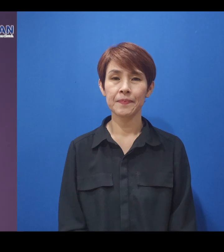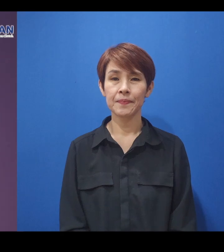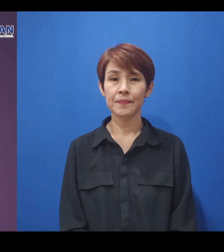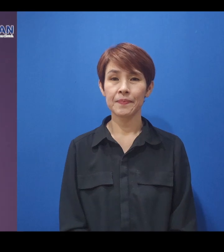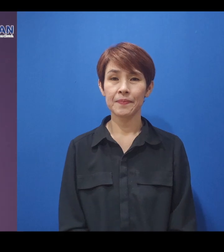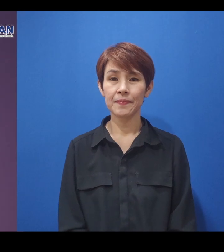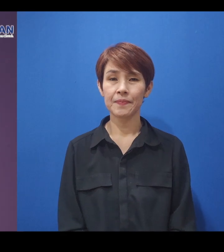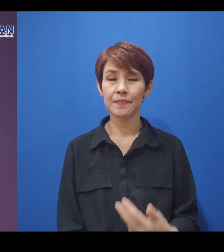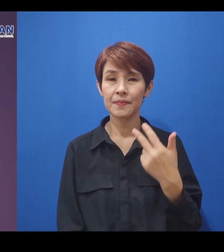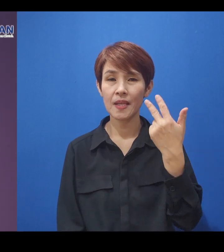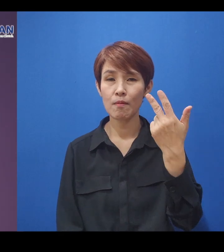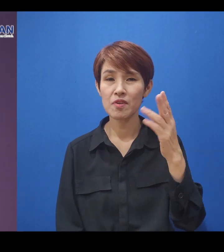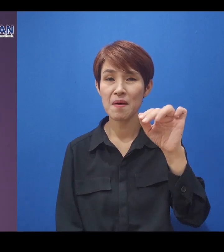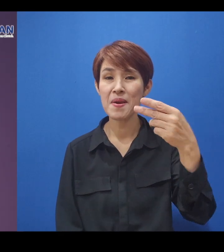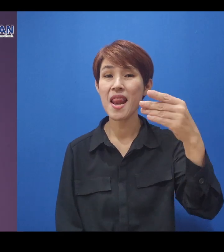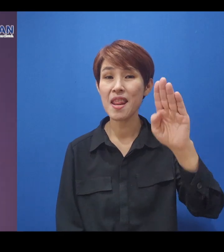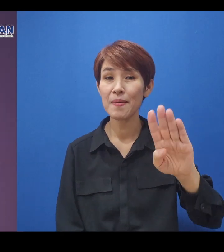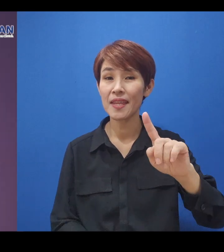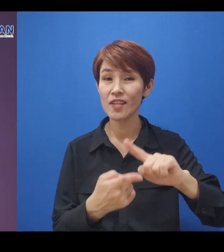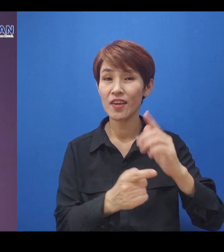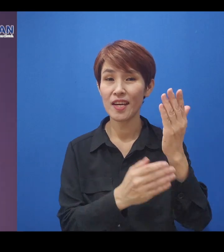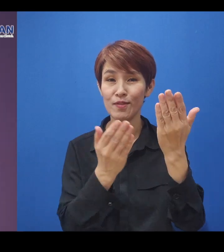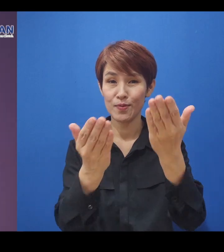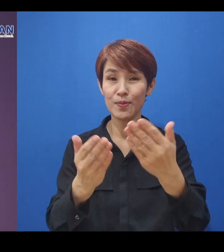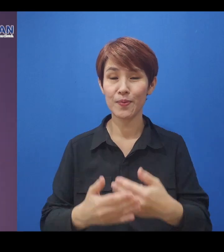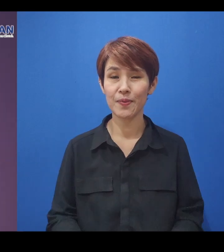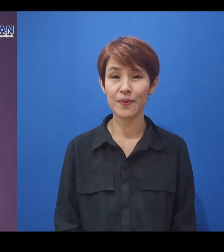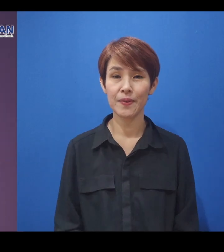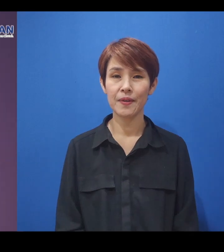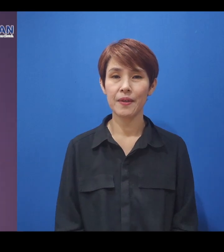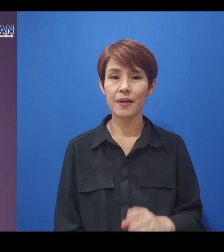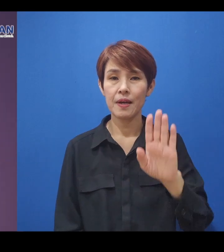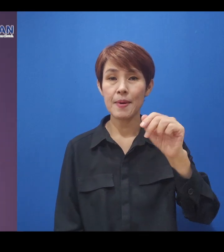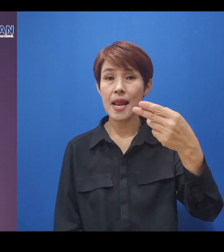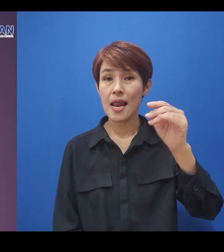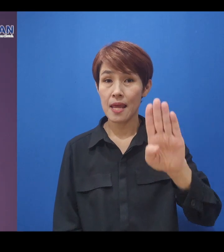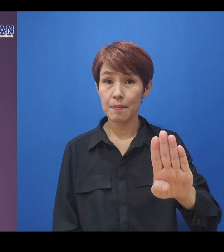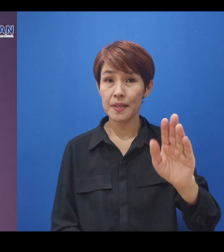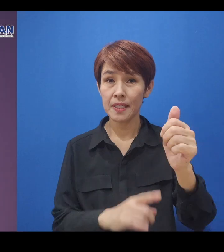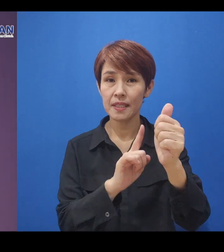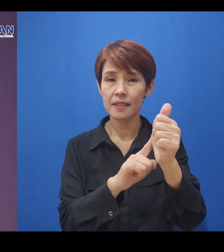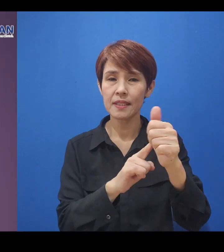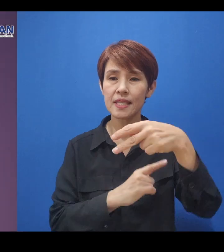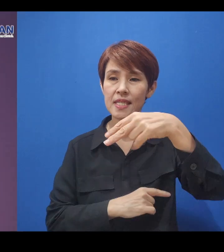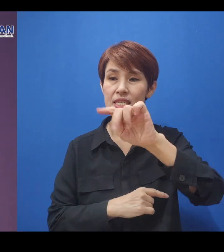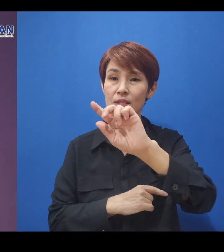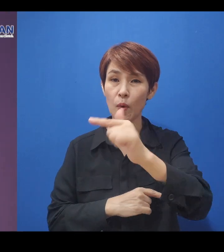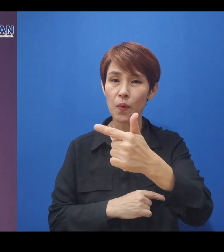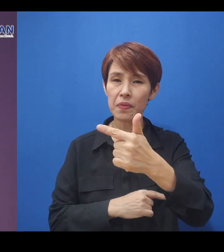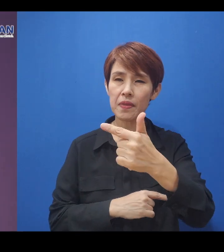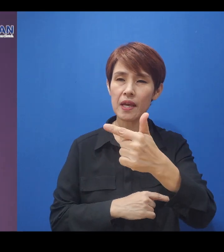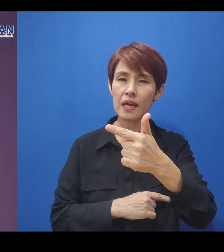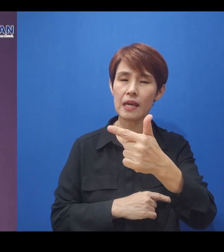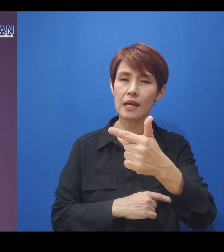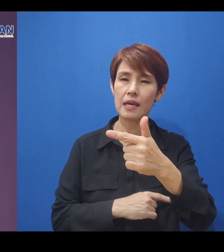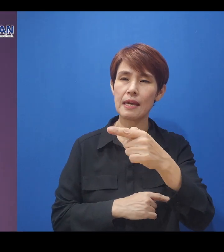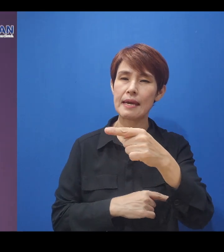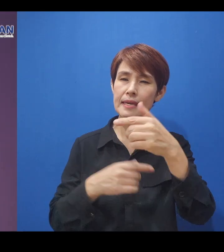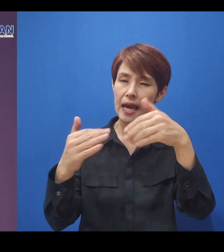주에 빌립의 약점에 대해서 말씀드리겠습니다만은, 빌립은 시몬의 약점에 대해서 말씀드릴